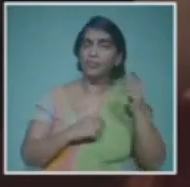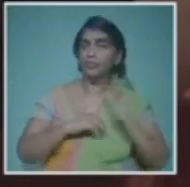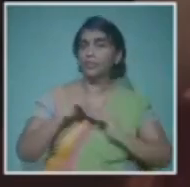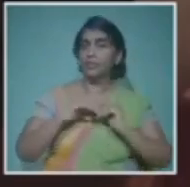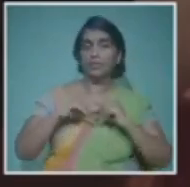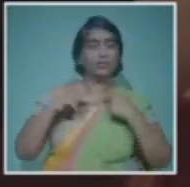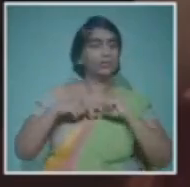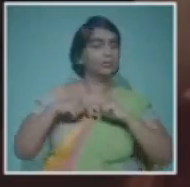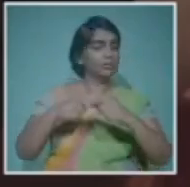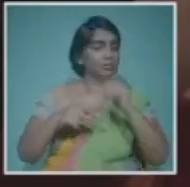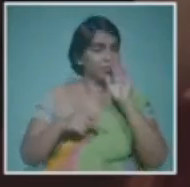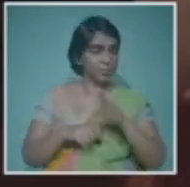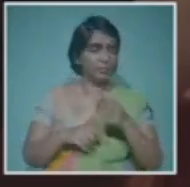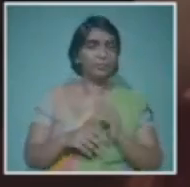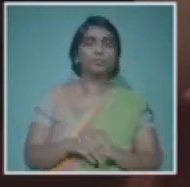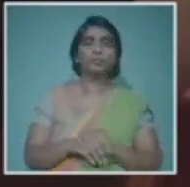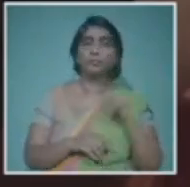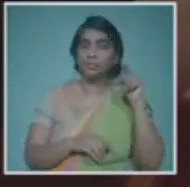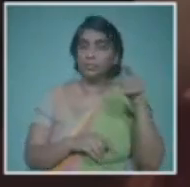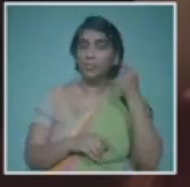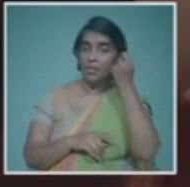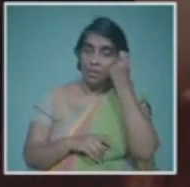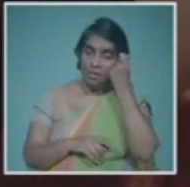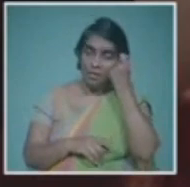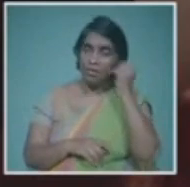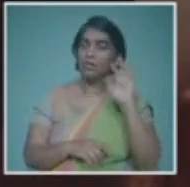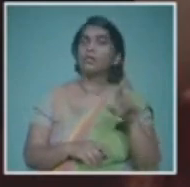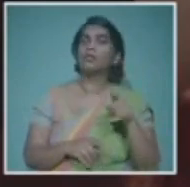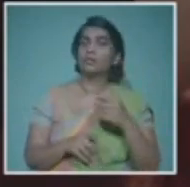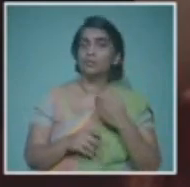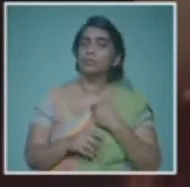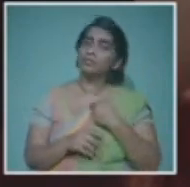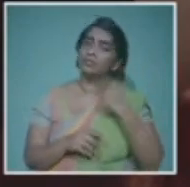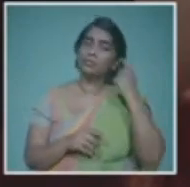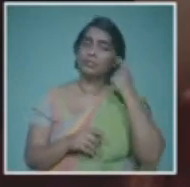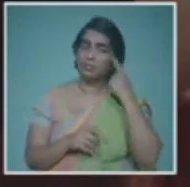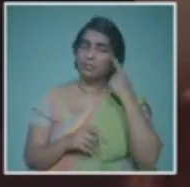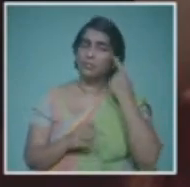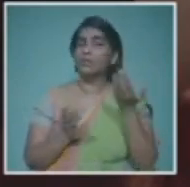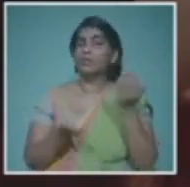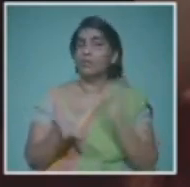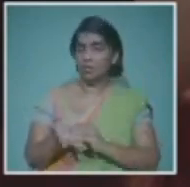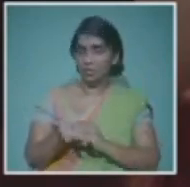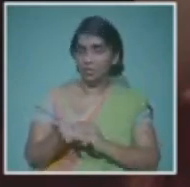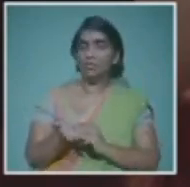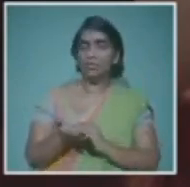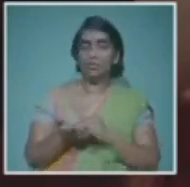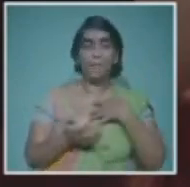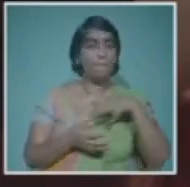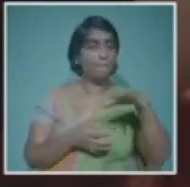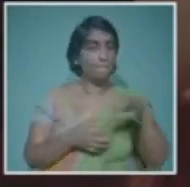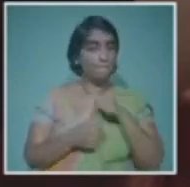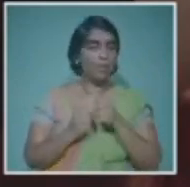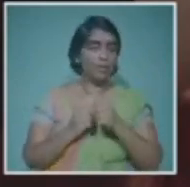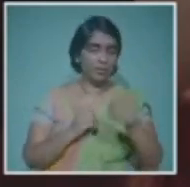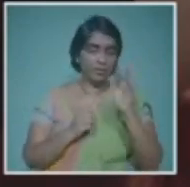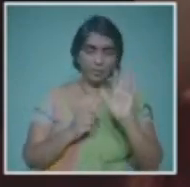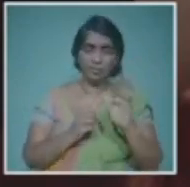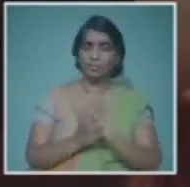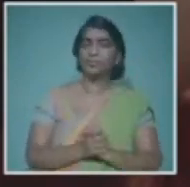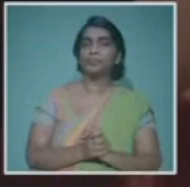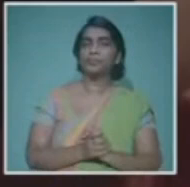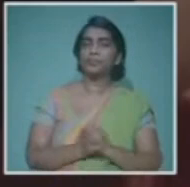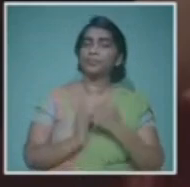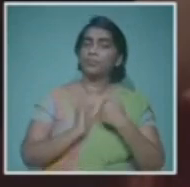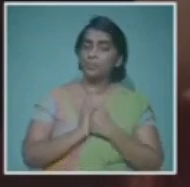ක්‍රමවේදය පිළිබඳව එතුමන් දරන අදහස් මා හිතනවා නැවතත් පරිශීලනයට ලක්විය යුතුයි කියා.